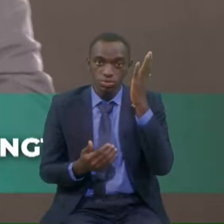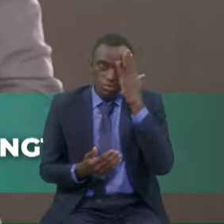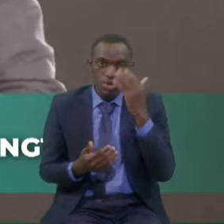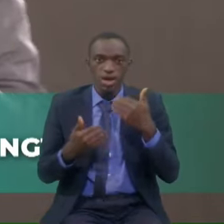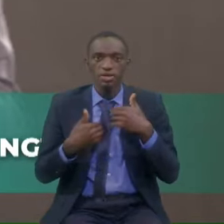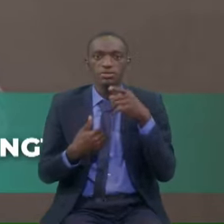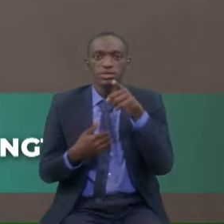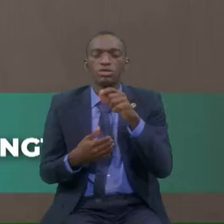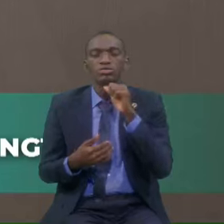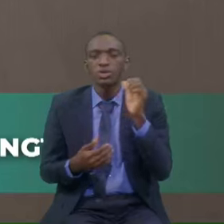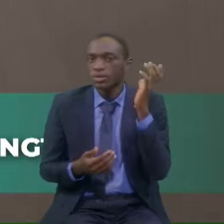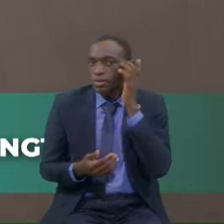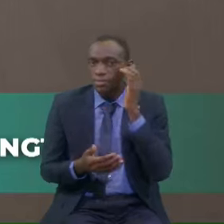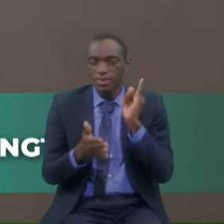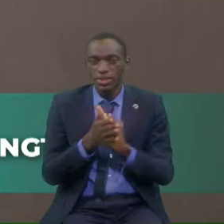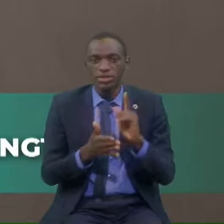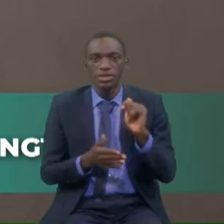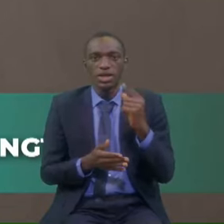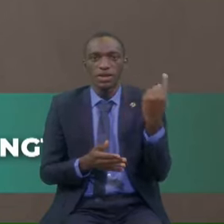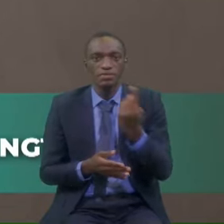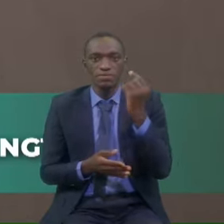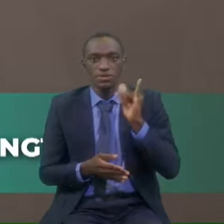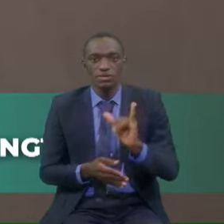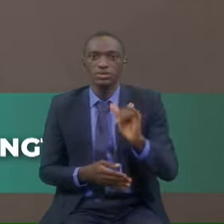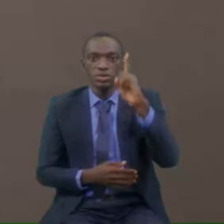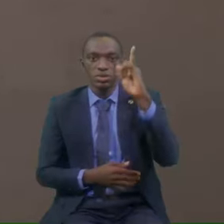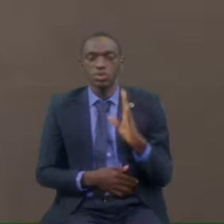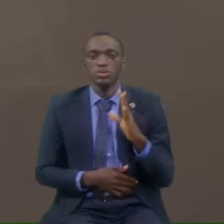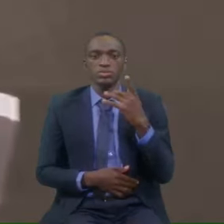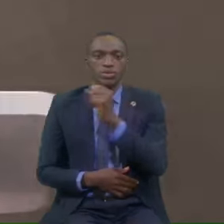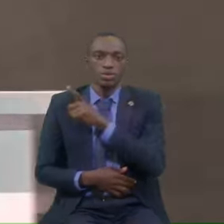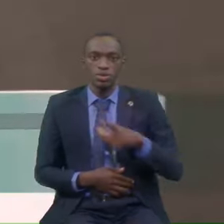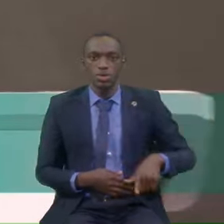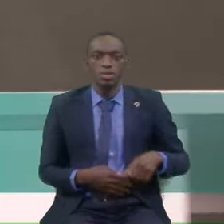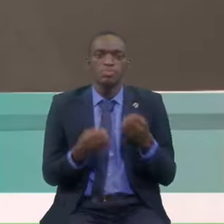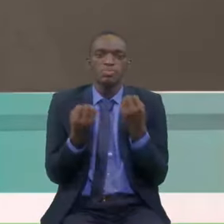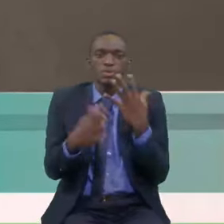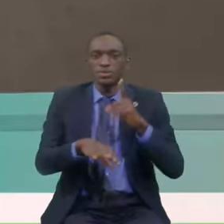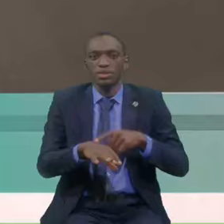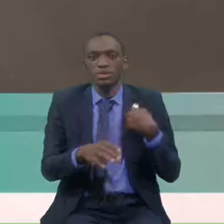Ésaïe 40. 28. La Bible dit: